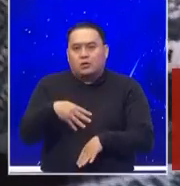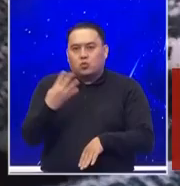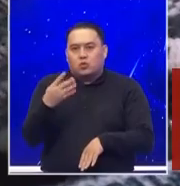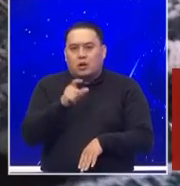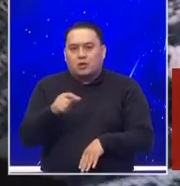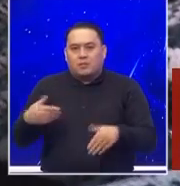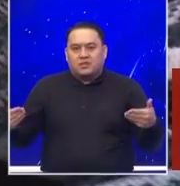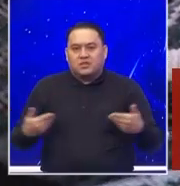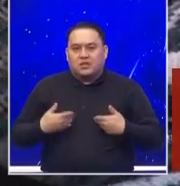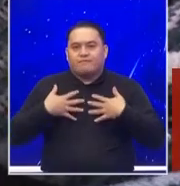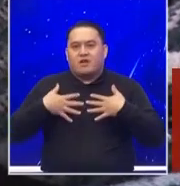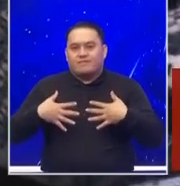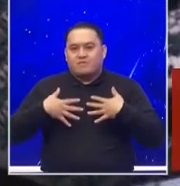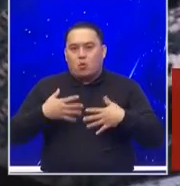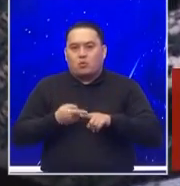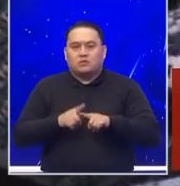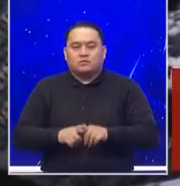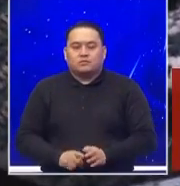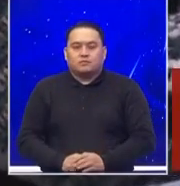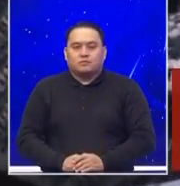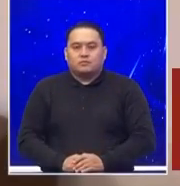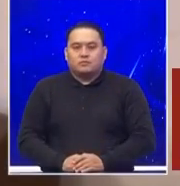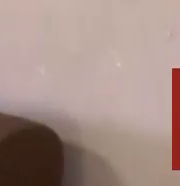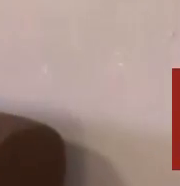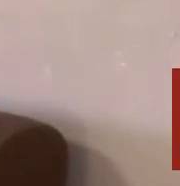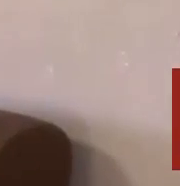науқас өкпені жасанды желдету аппаратына қосылған.